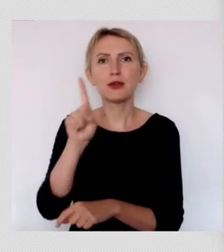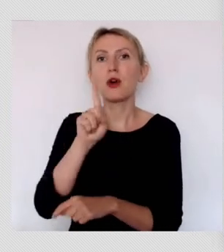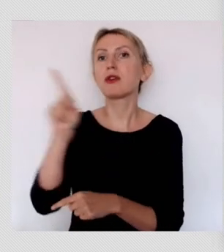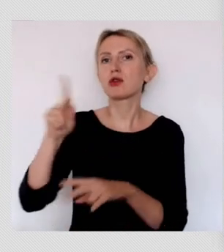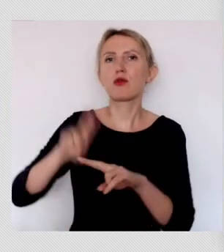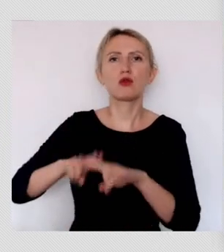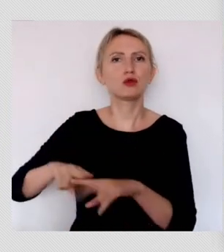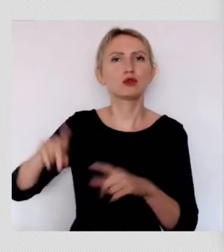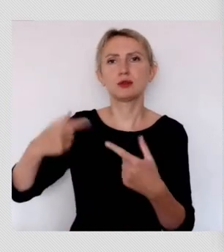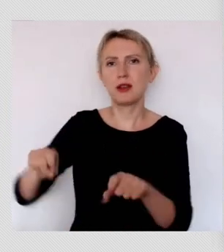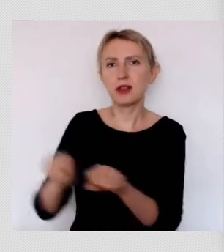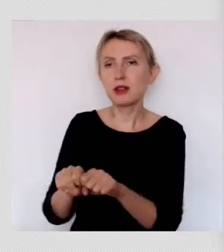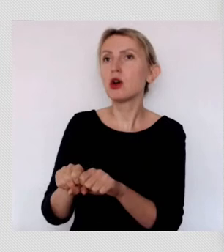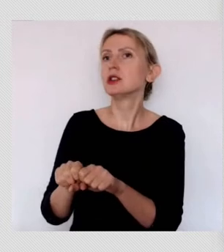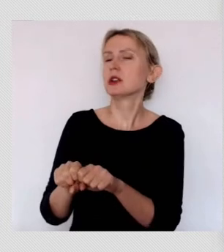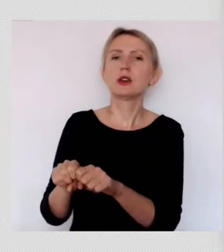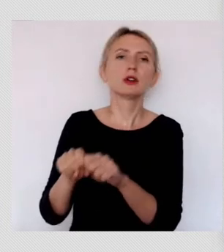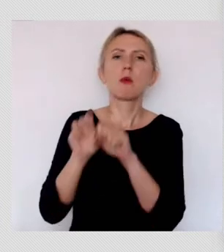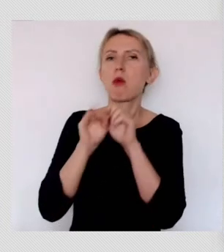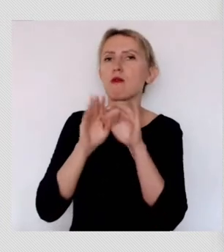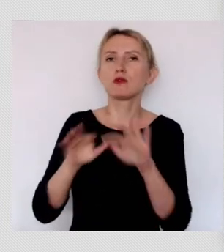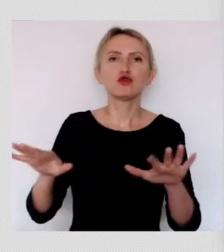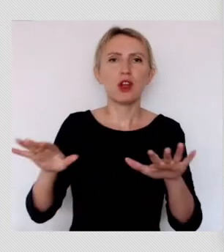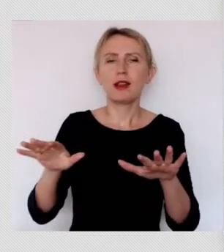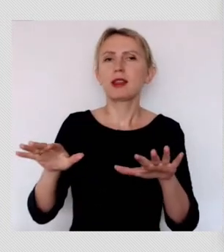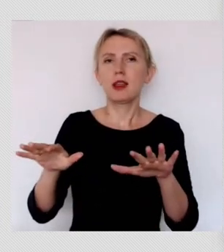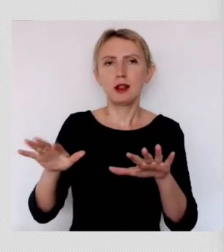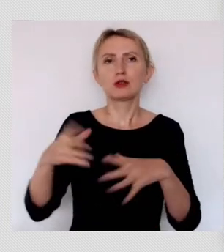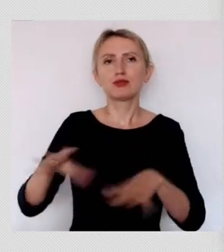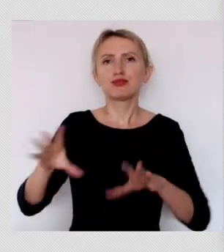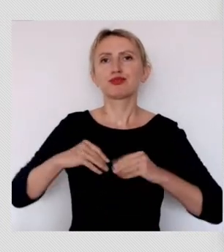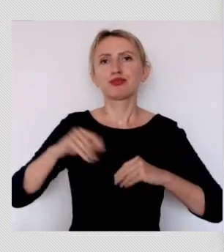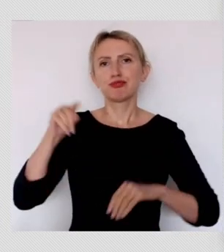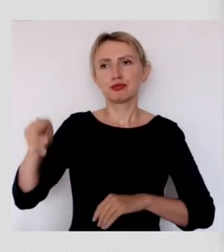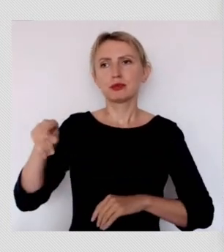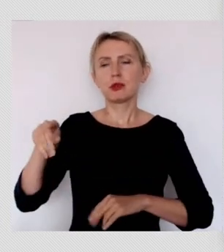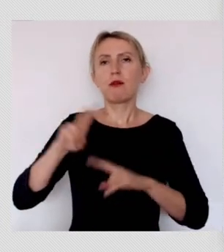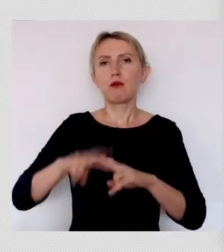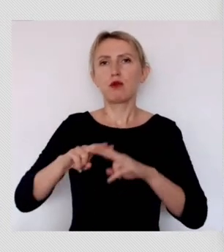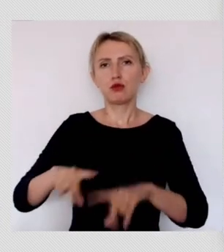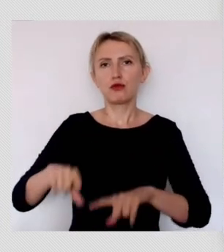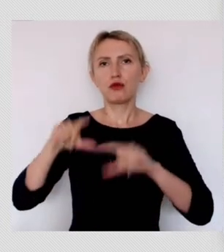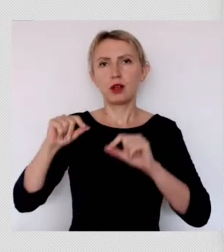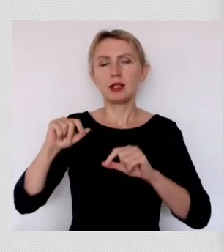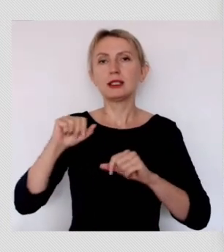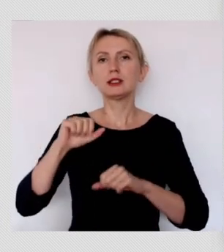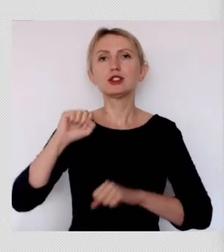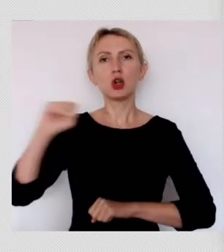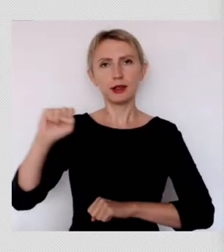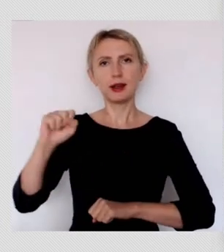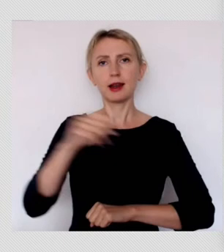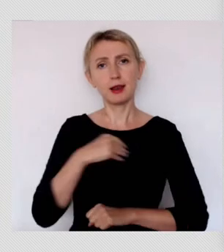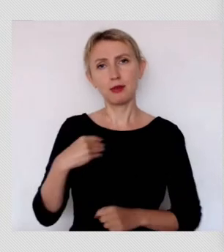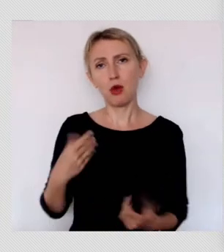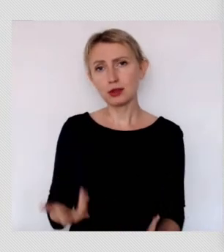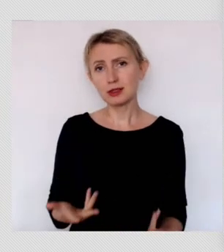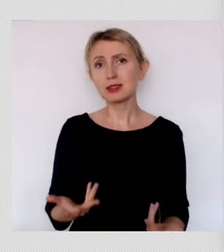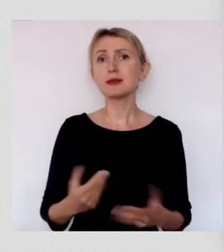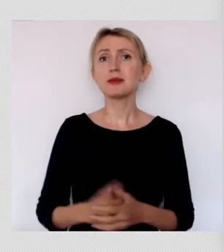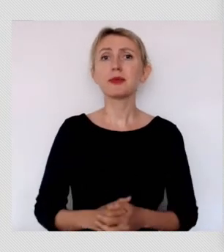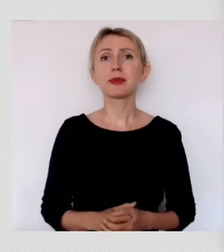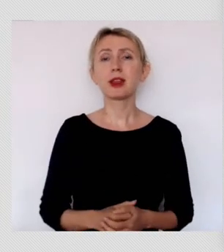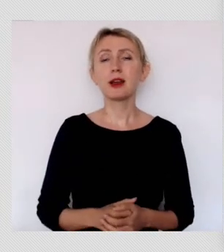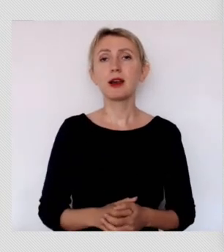Sprawiedliwości, który już powszechnie jest de facto uznawany za fundusz wyborczy Solidarnej Polski. W sytuacji,